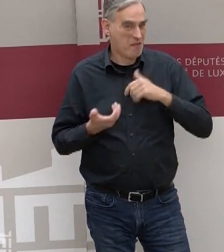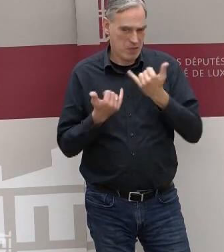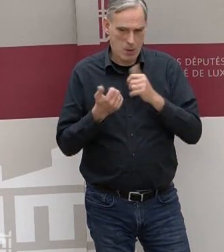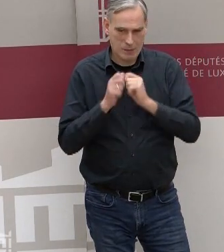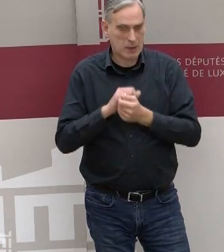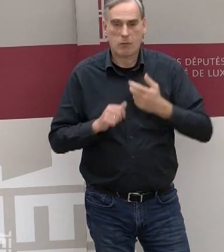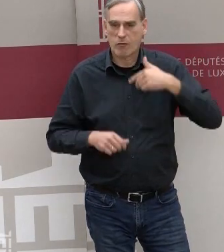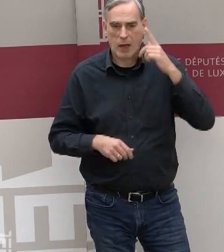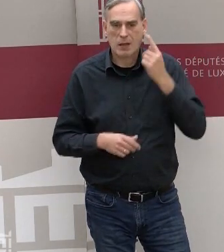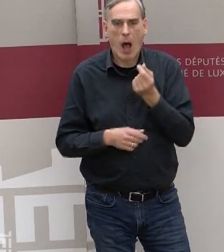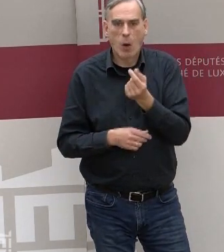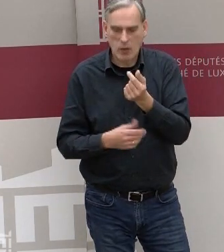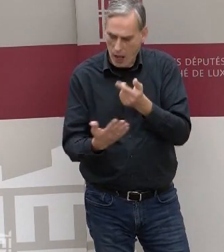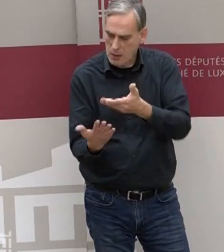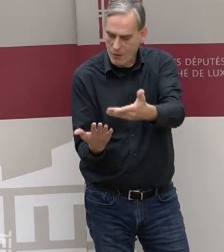sind.